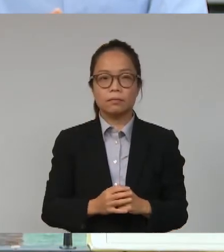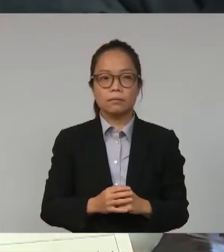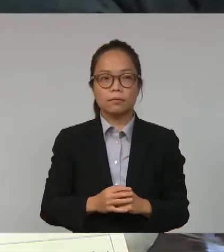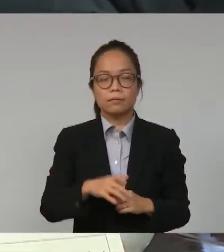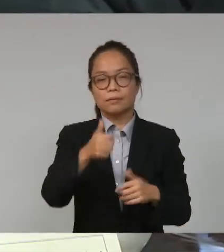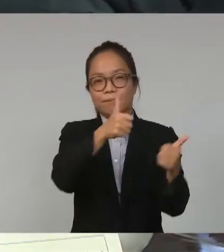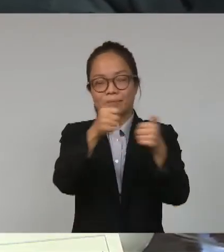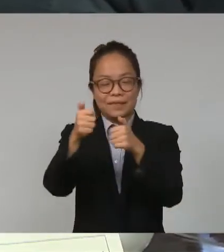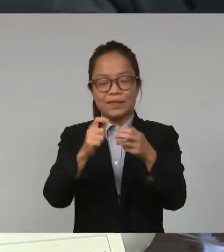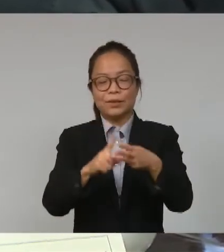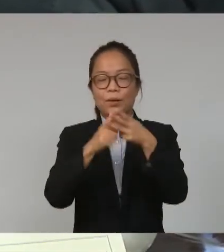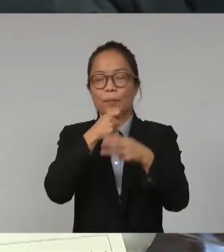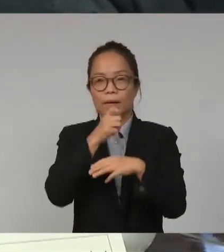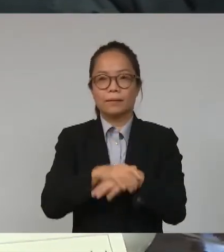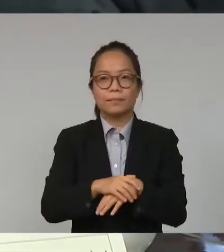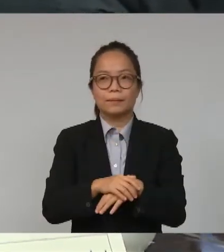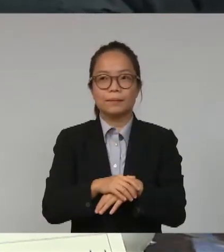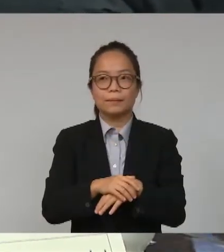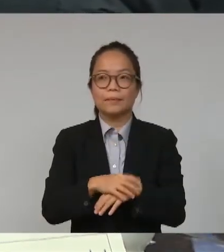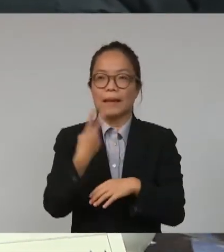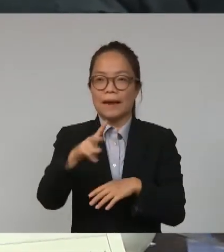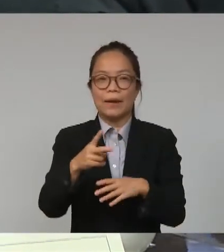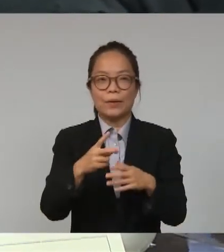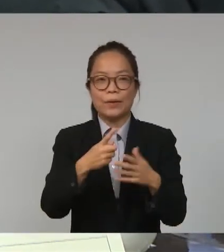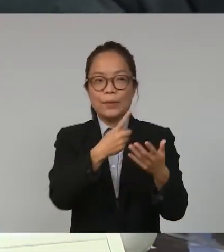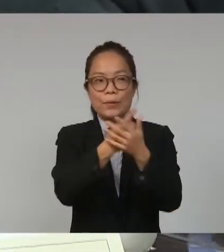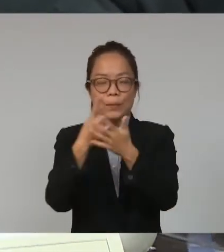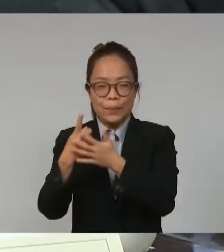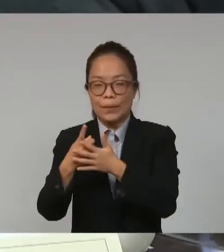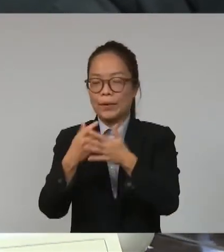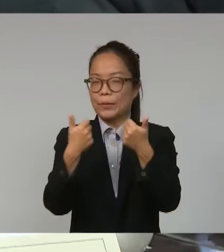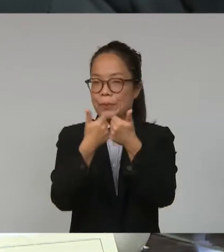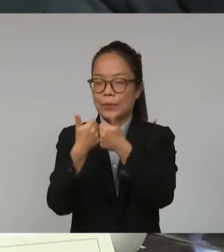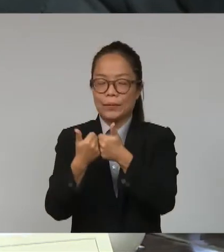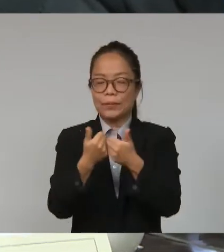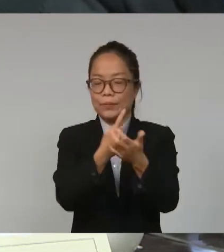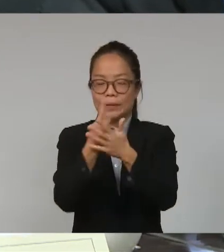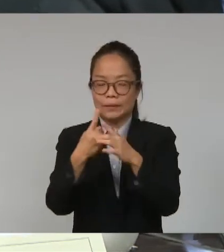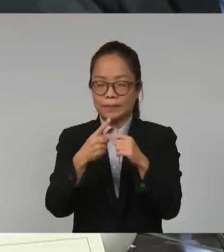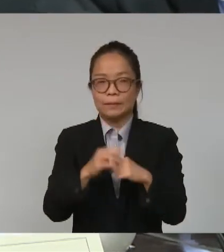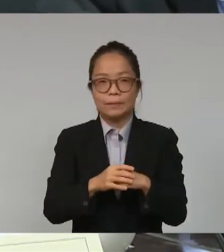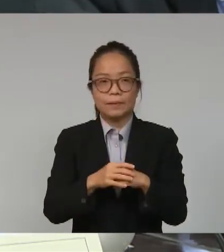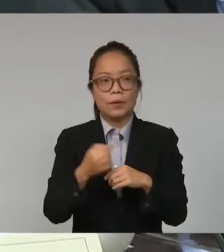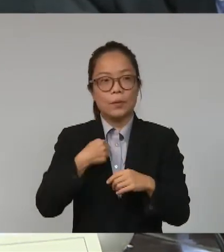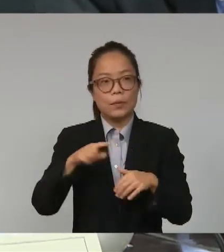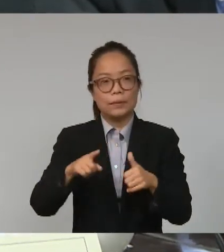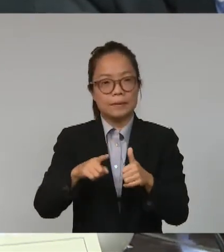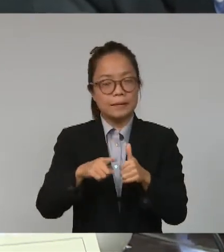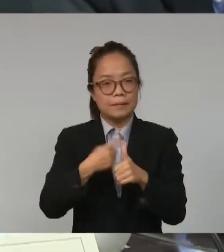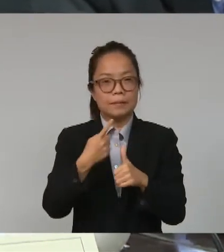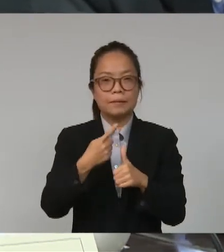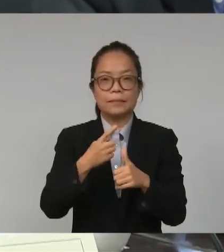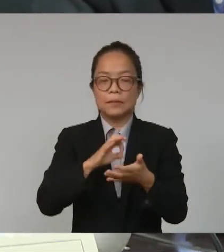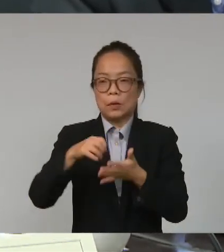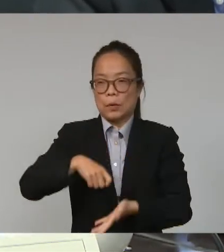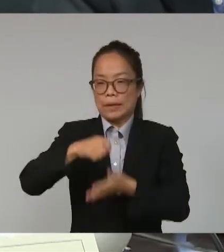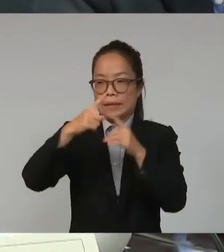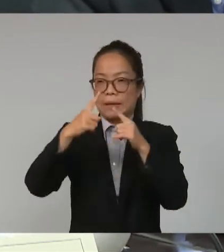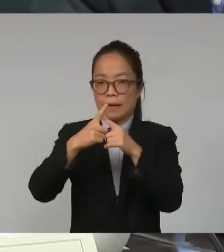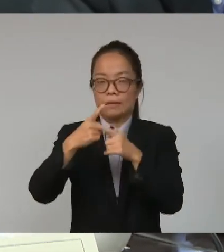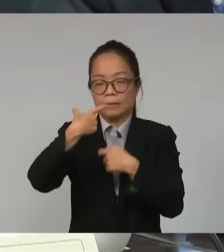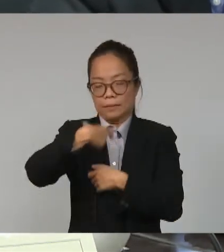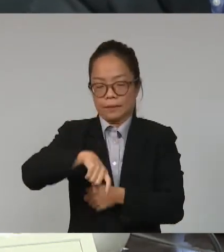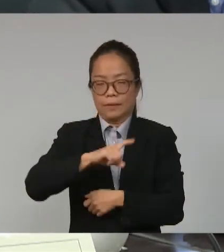好，谢谢主席，还有本次会议所有的与会者啊。我这边先以这个提案领衔的部